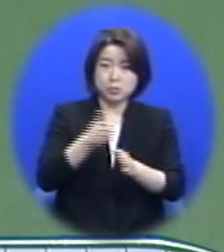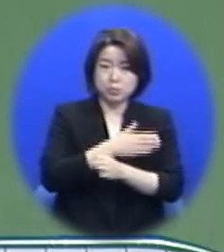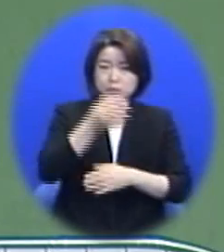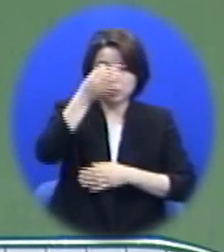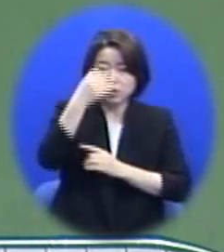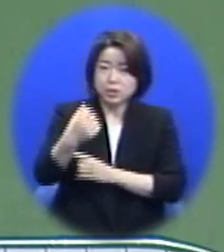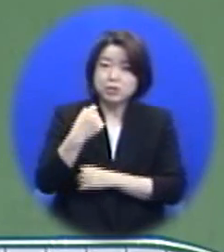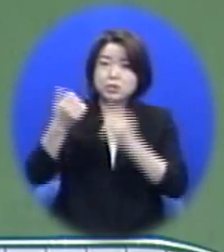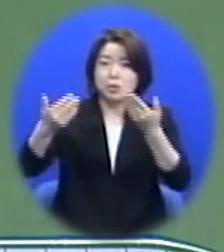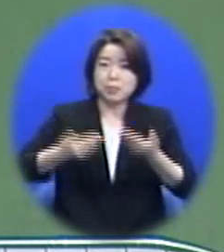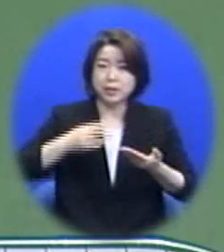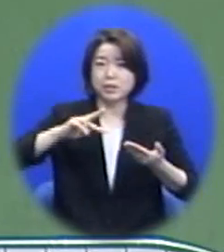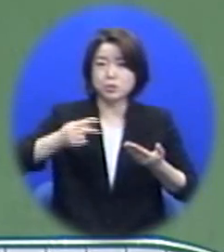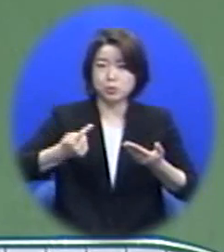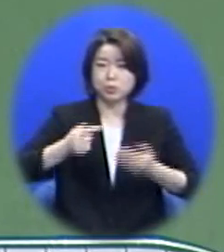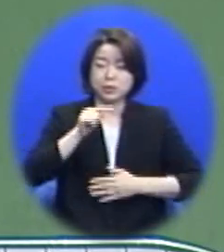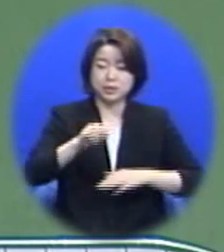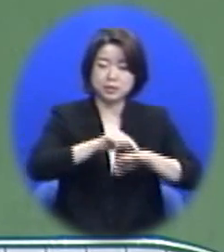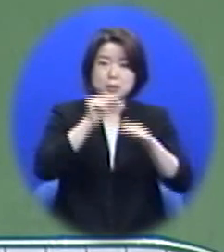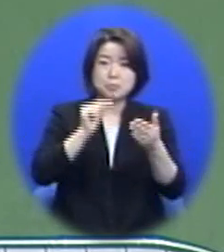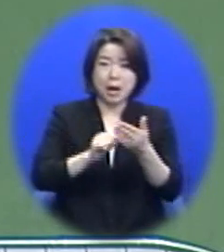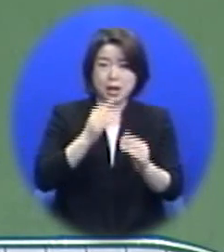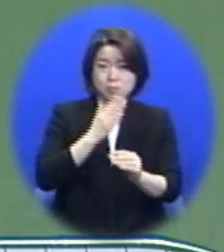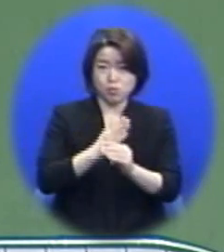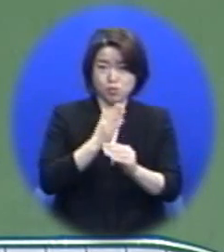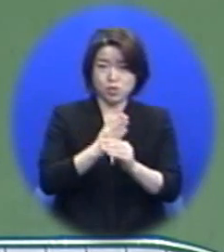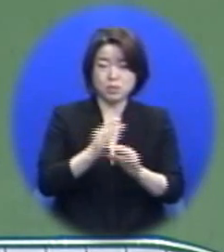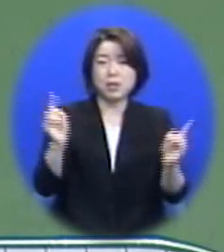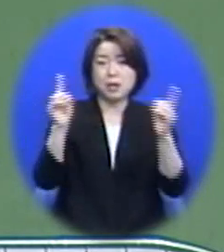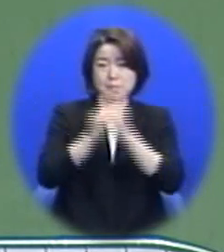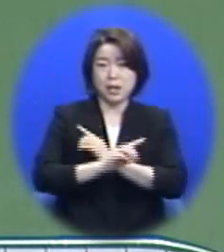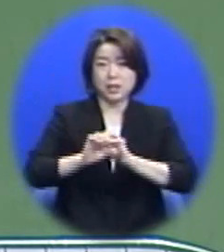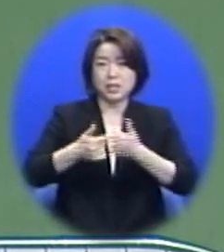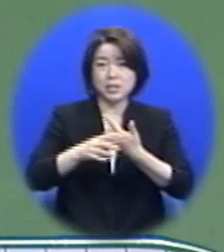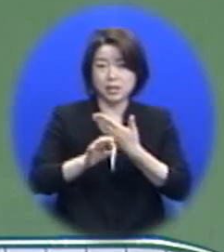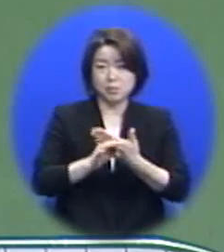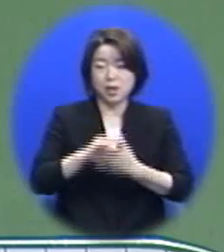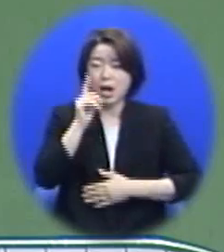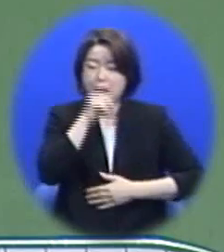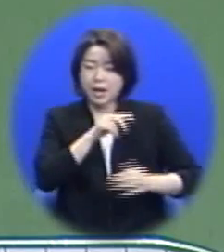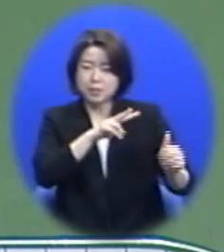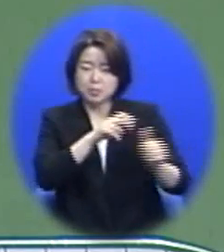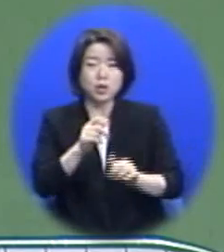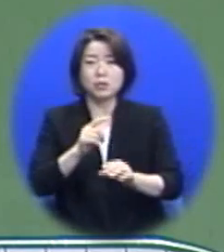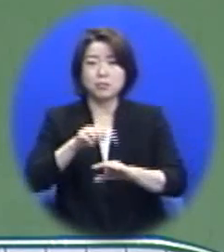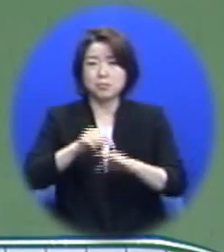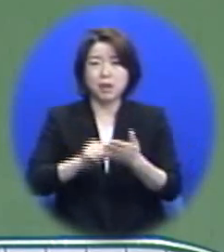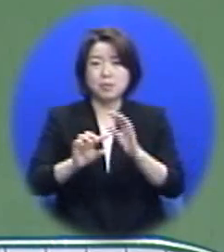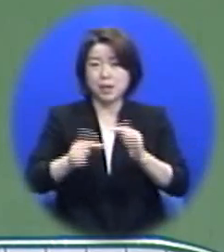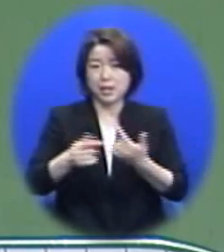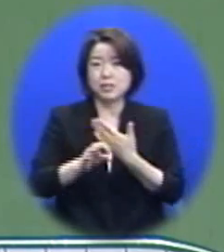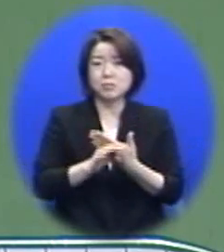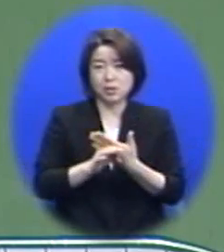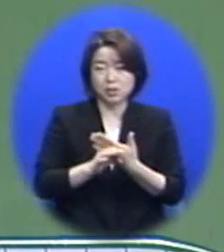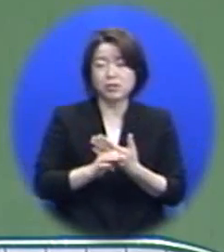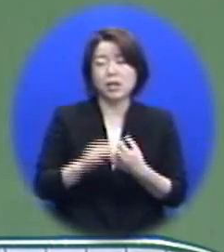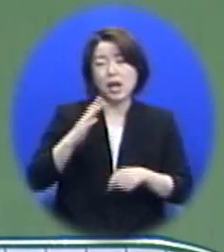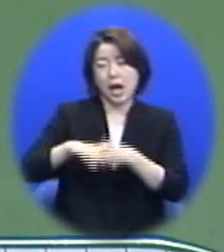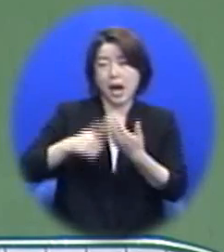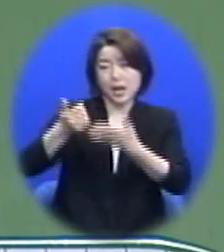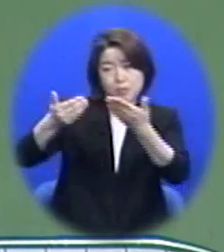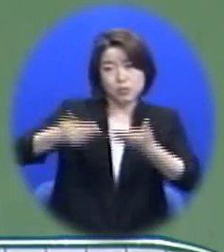하더라도 그 마음의 중심이 바뀌지 않으면 악을 미워하는 마음이 아니면 그 하나님이 주시는